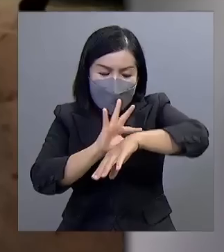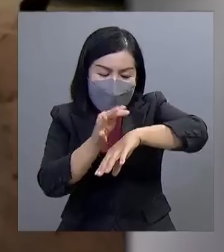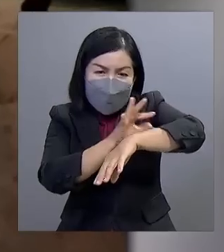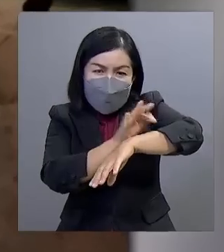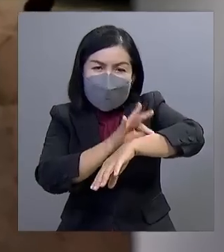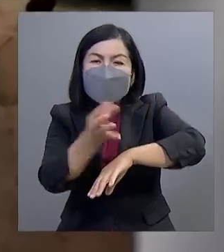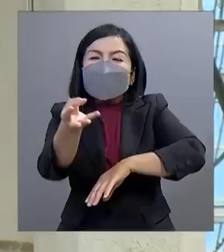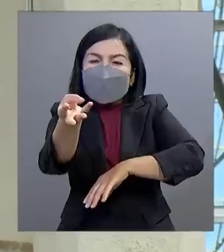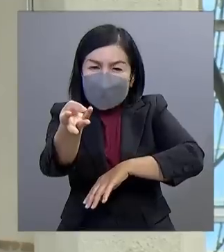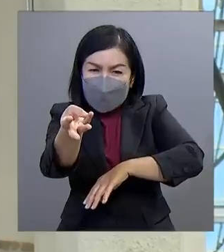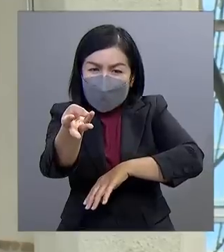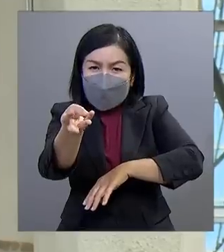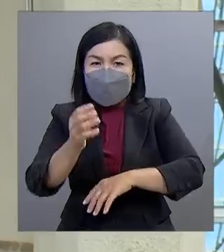ค่ะ